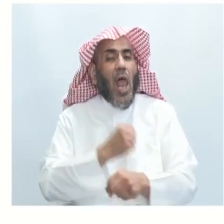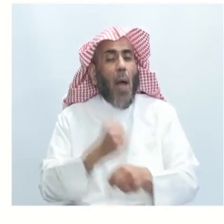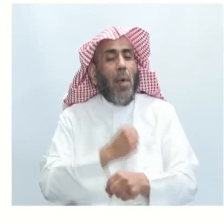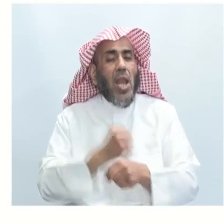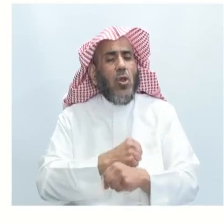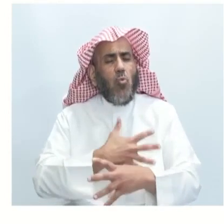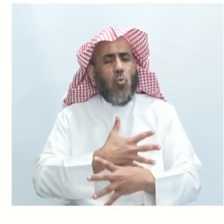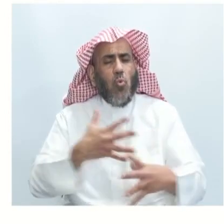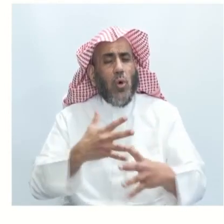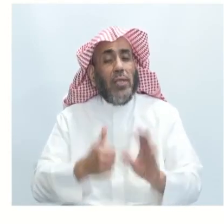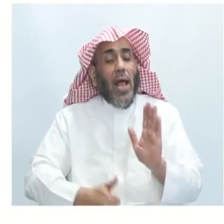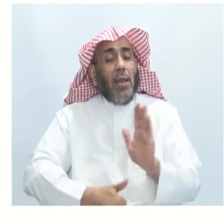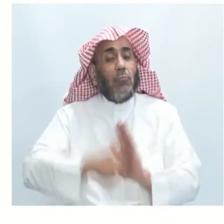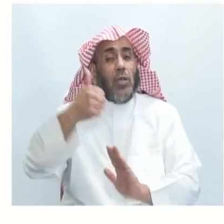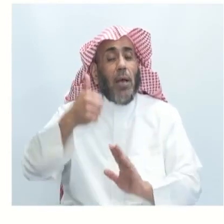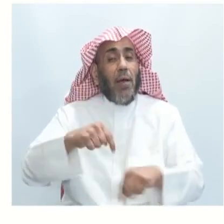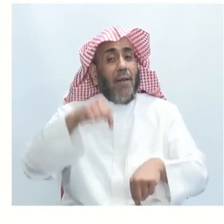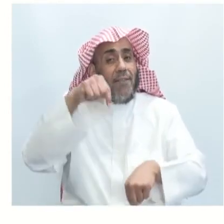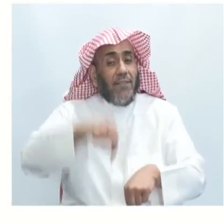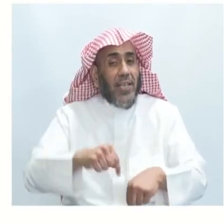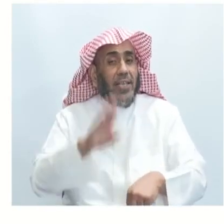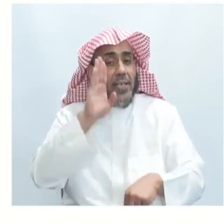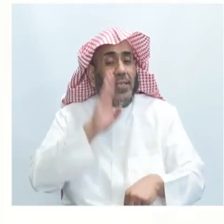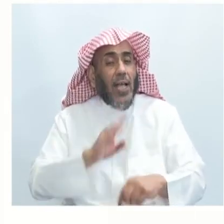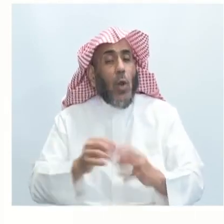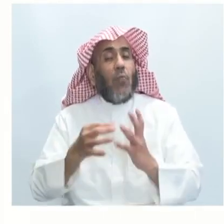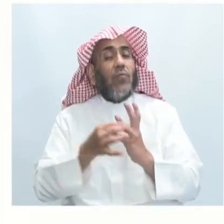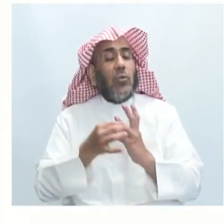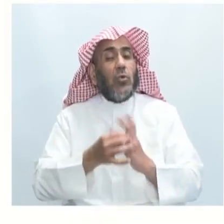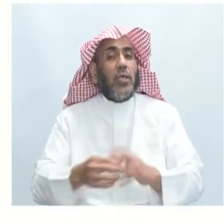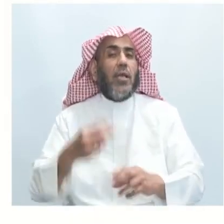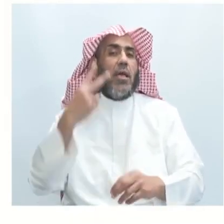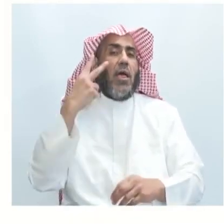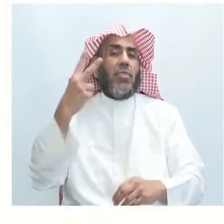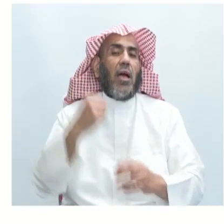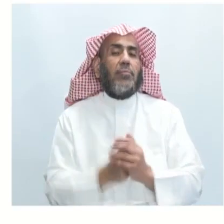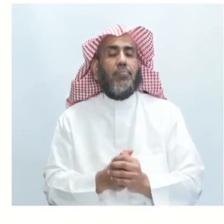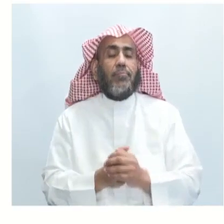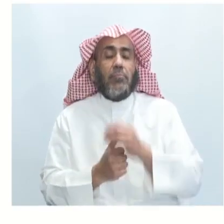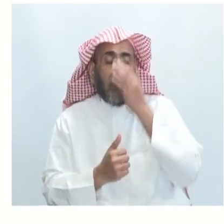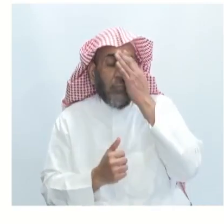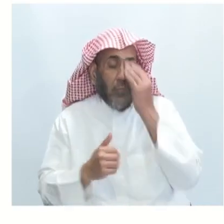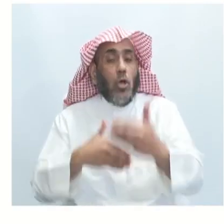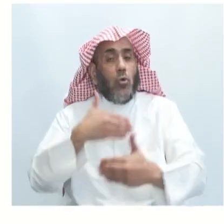العمليات المساهمه في التعلم بجزئه الثاني